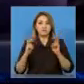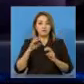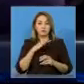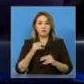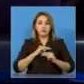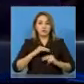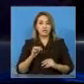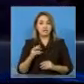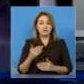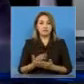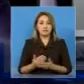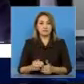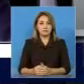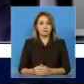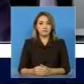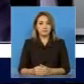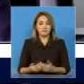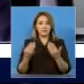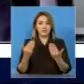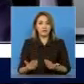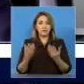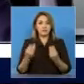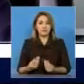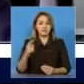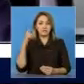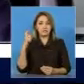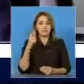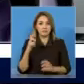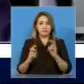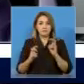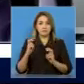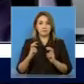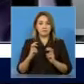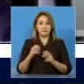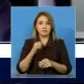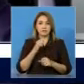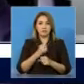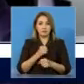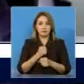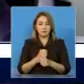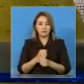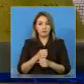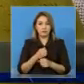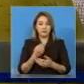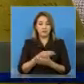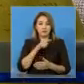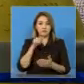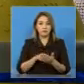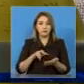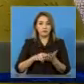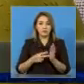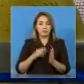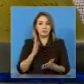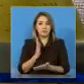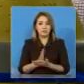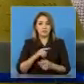На сегодняшний день вот это, хозяева этого предприятия работают над этим вопросом. У них в плане есть в